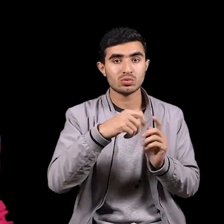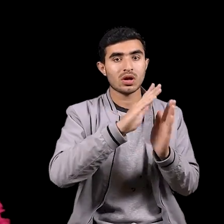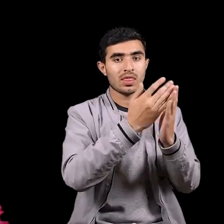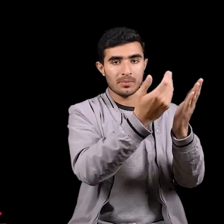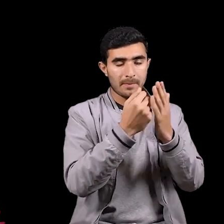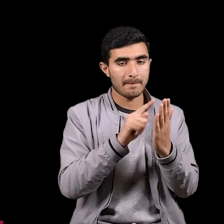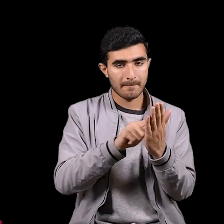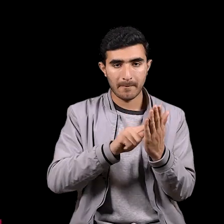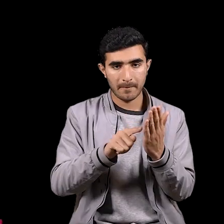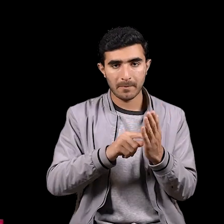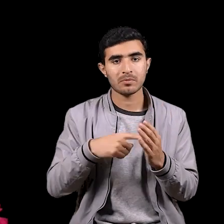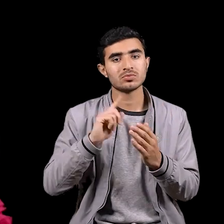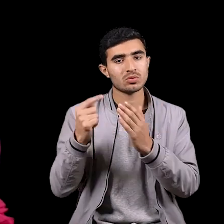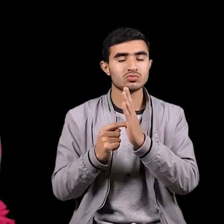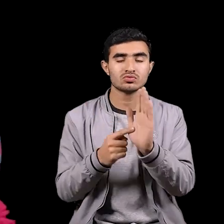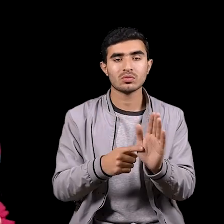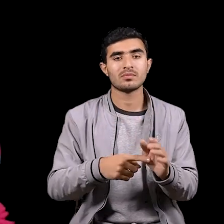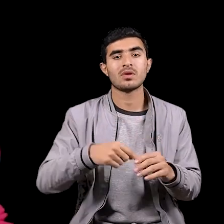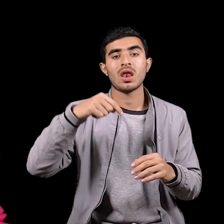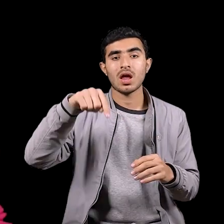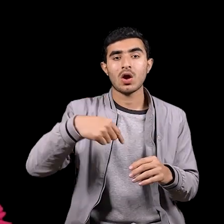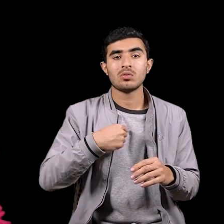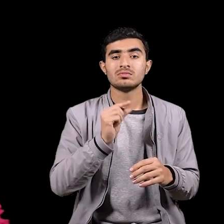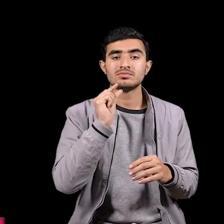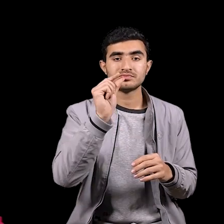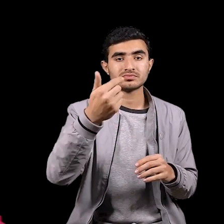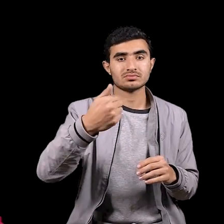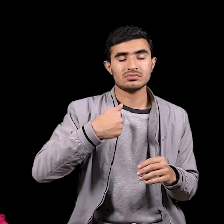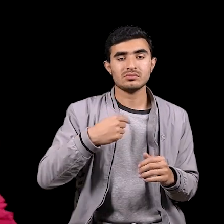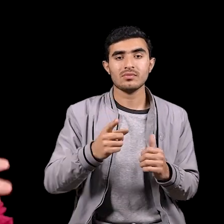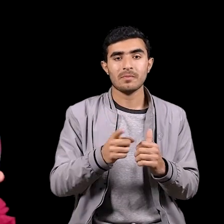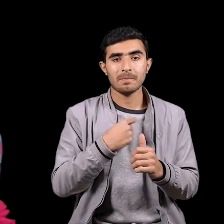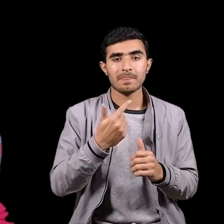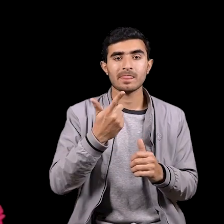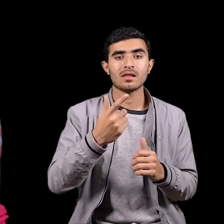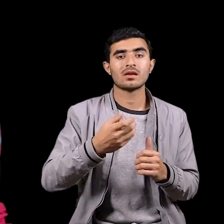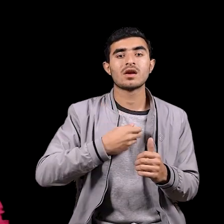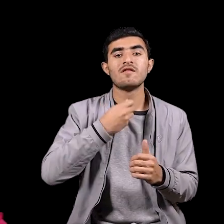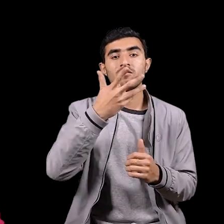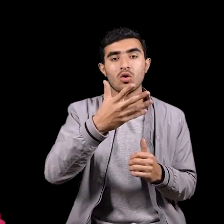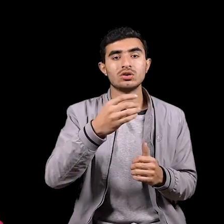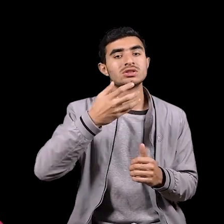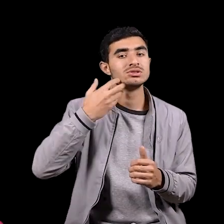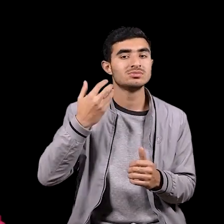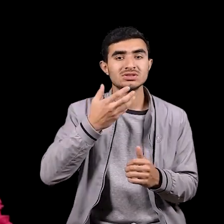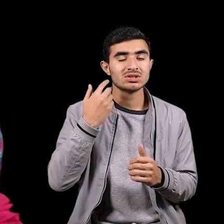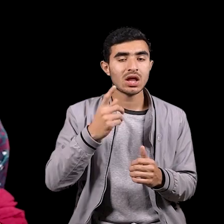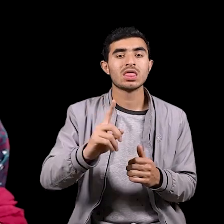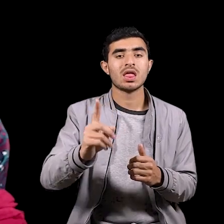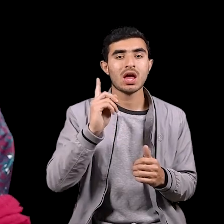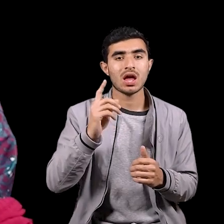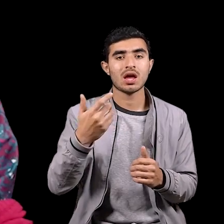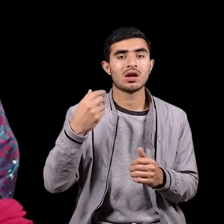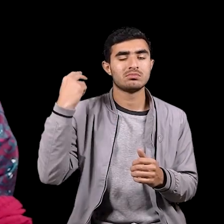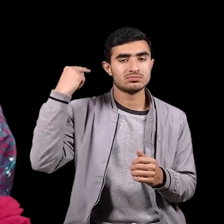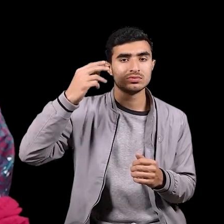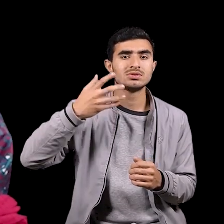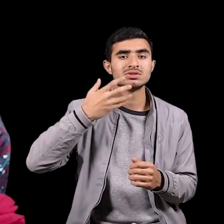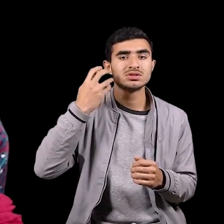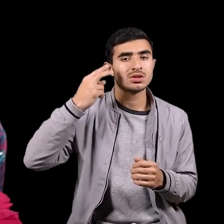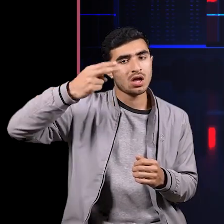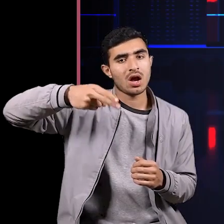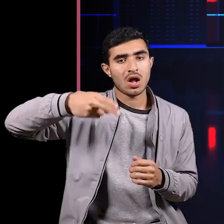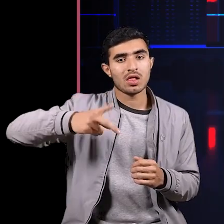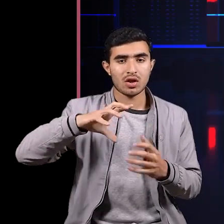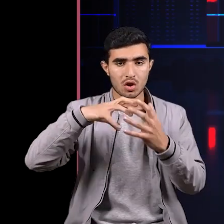करते हैं। स्टोरी ऑफ इंडस सिविलाइजेशन ये बिल्कुल अवेलेबल है यूट्यूब पर, फेसबुक पर, वॉइस ऑफ सिंध के प्लेटफॉर्म से आप ज़रूर उसको देखें, वॉच